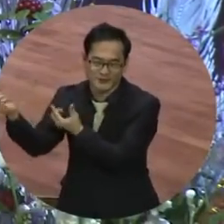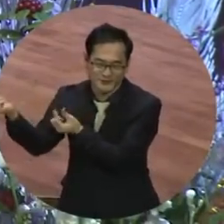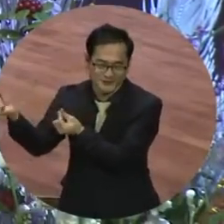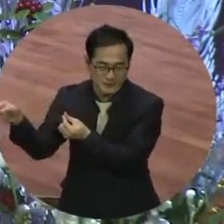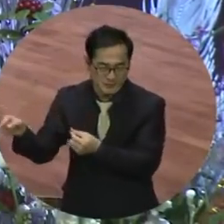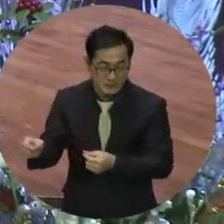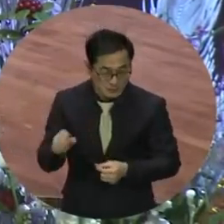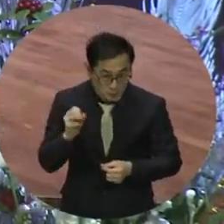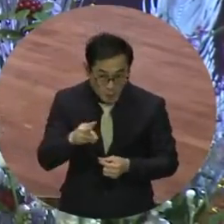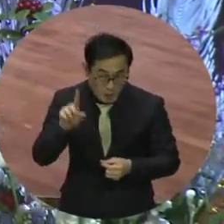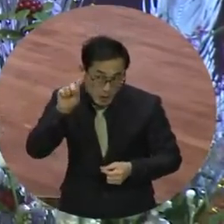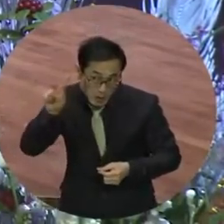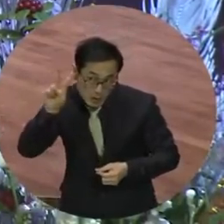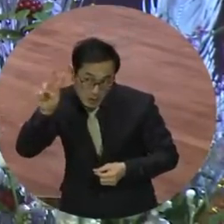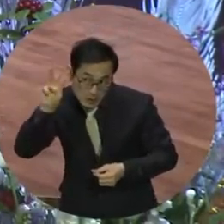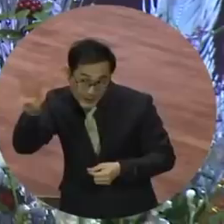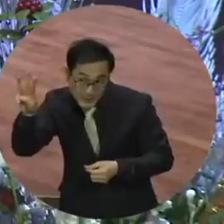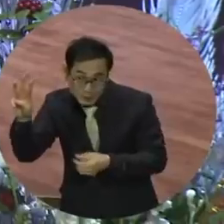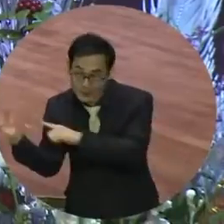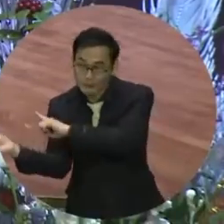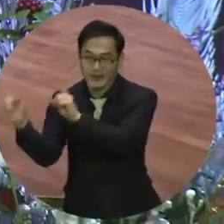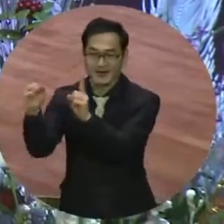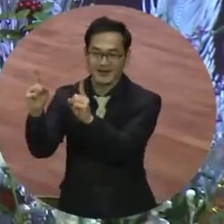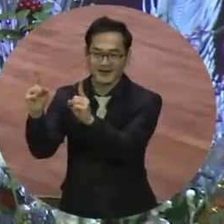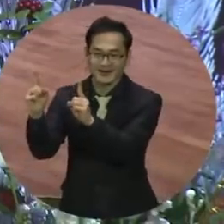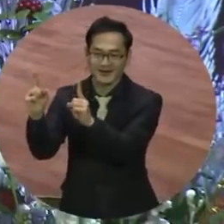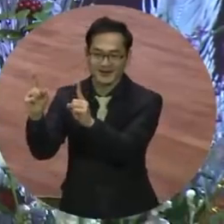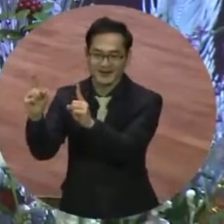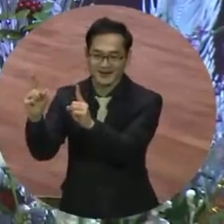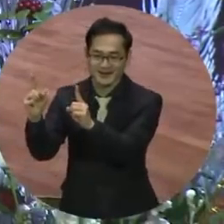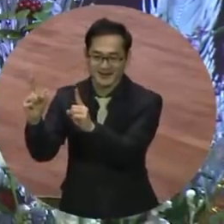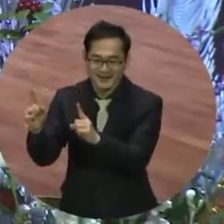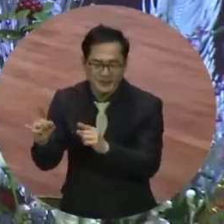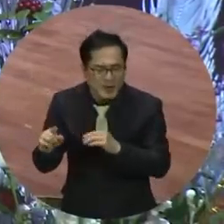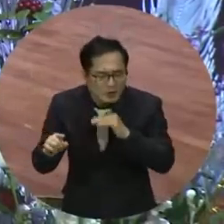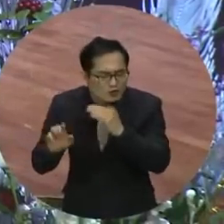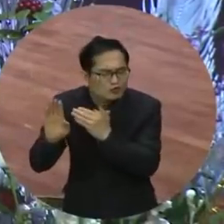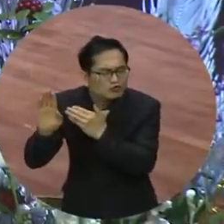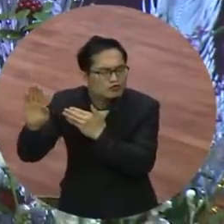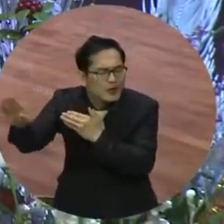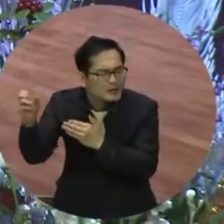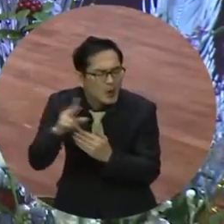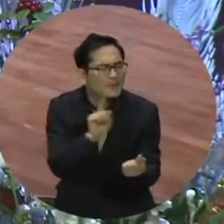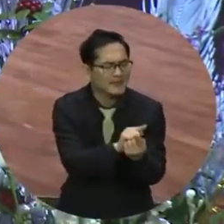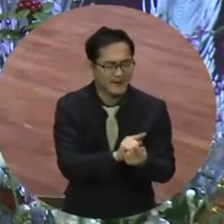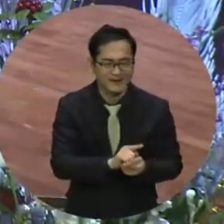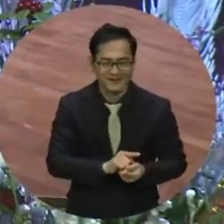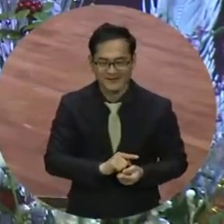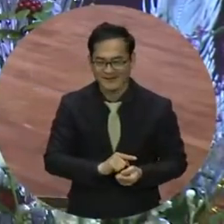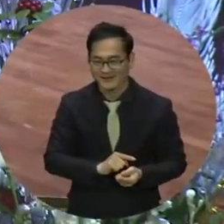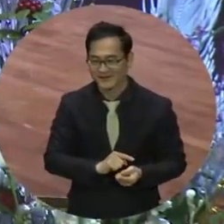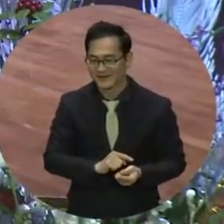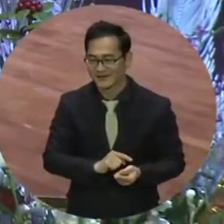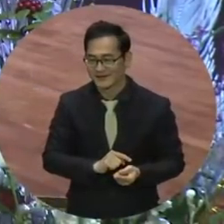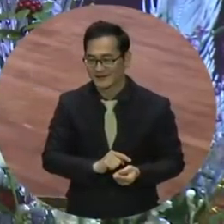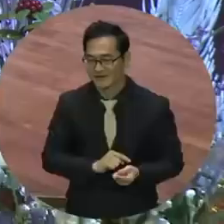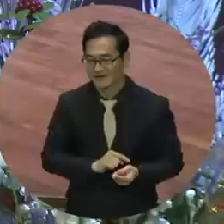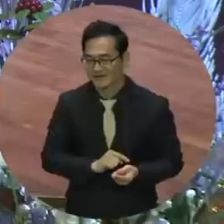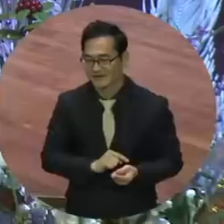그리고 3일 후에 또 부활하십니다. 부활하시니까 조금 있으면 또 볼 것이다 그 말이.